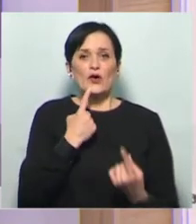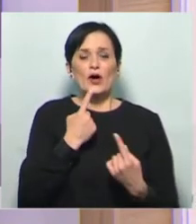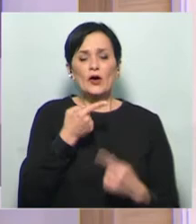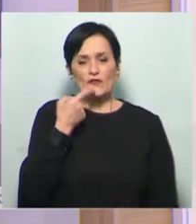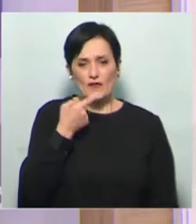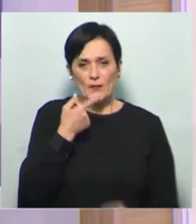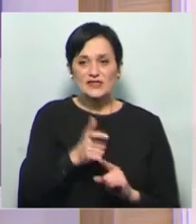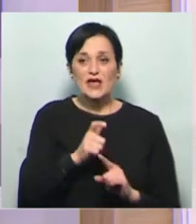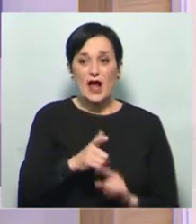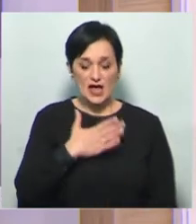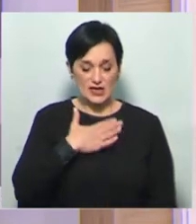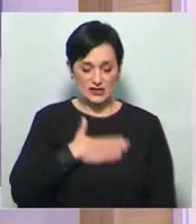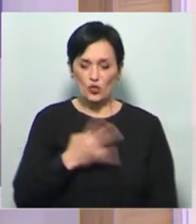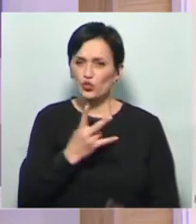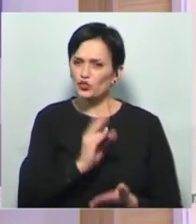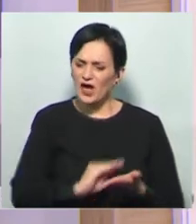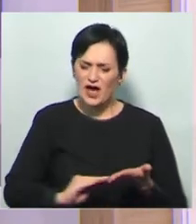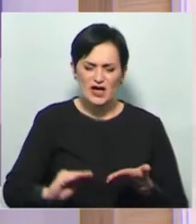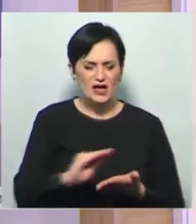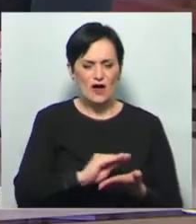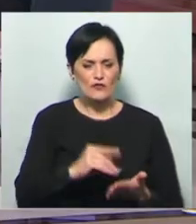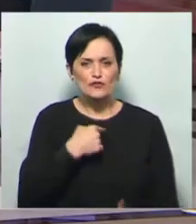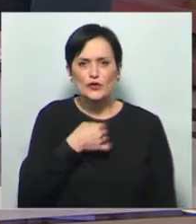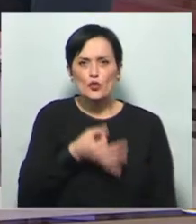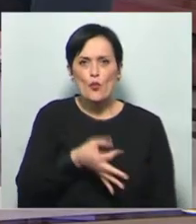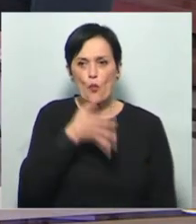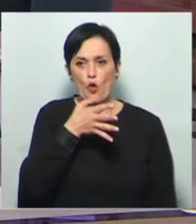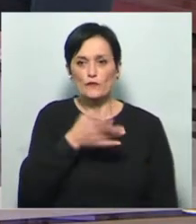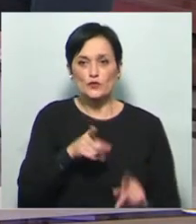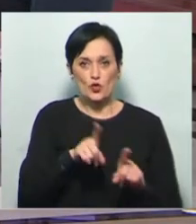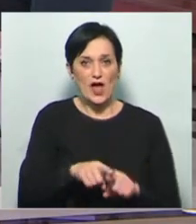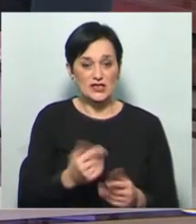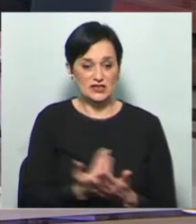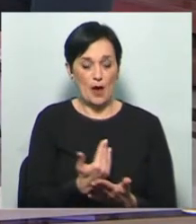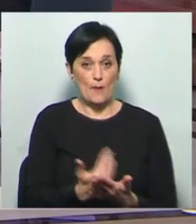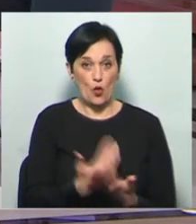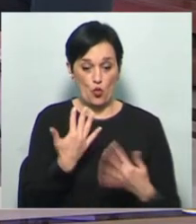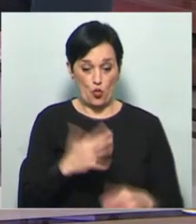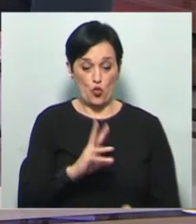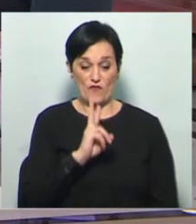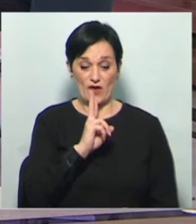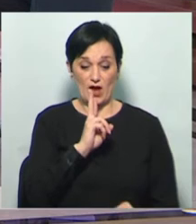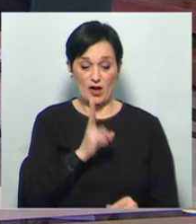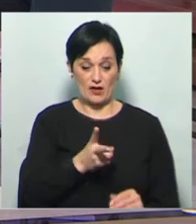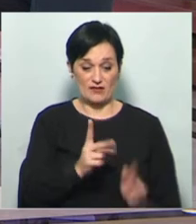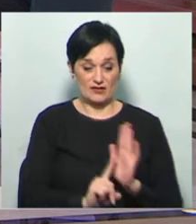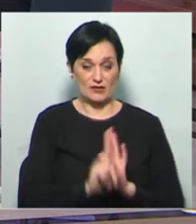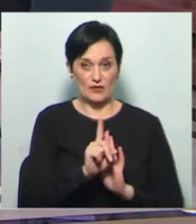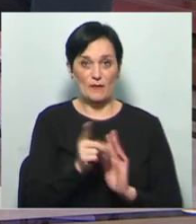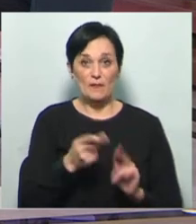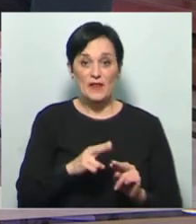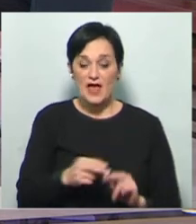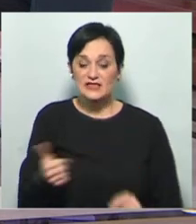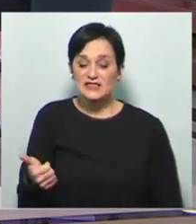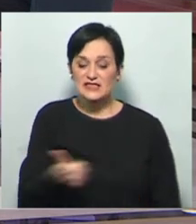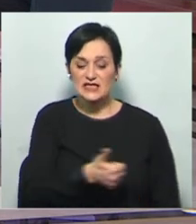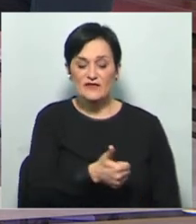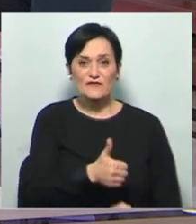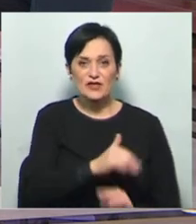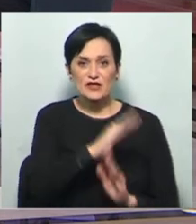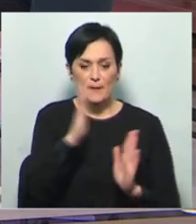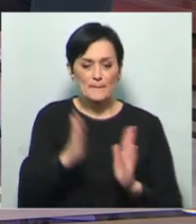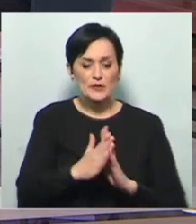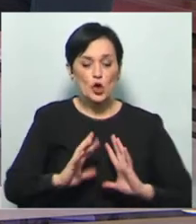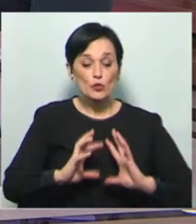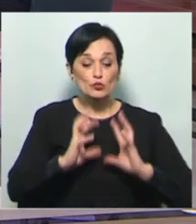ძალიან სასიამოვნოა და უნდა გავიმეოროთ, ძალიან მოგწონს ჩვენ ეს ამბავი, რომ უკვე მეორე წელია ეს კვირეული მთელ